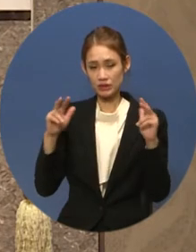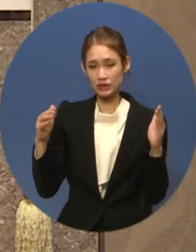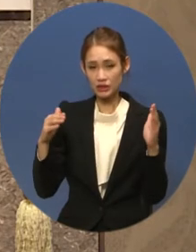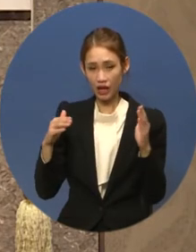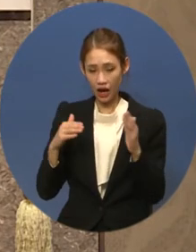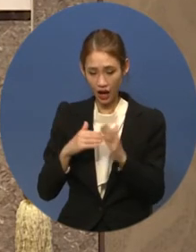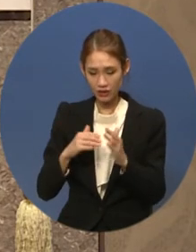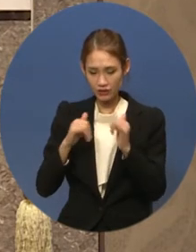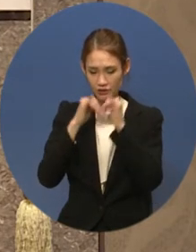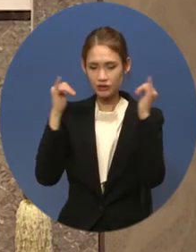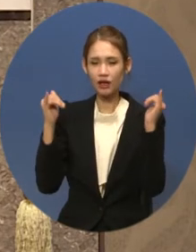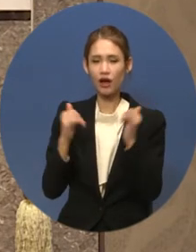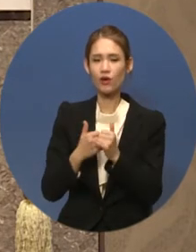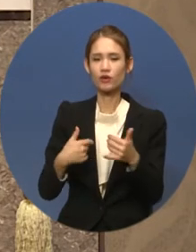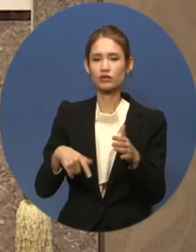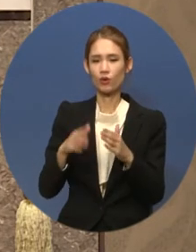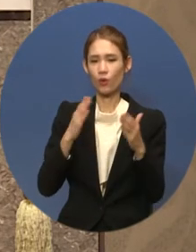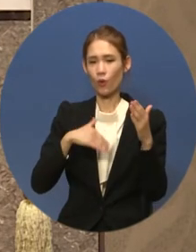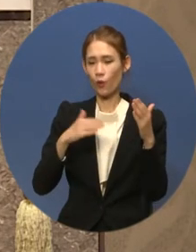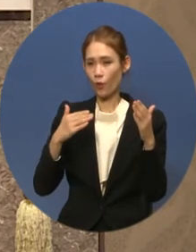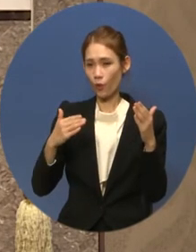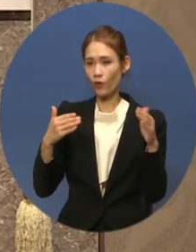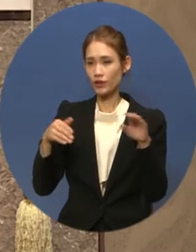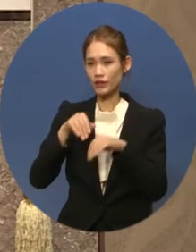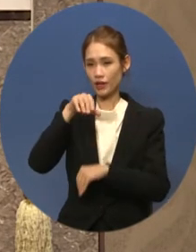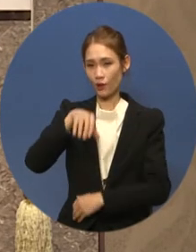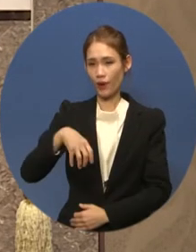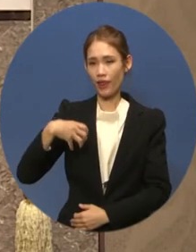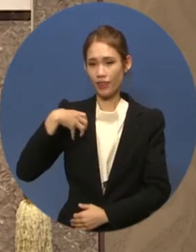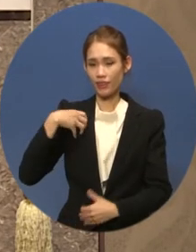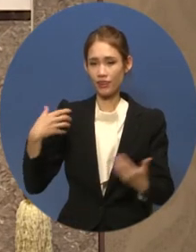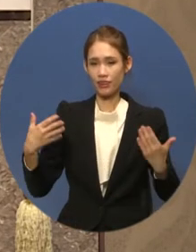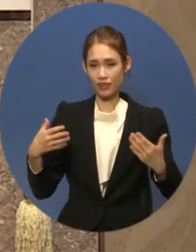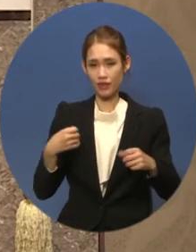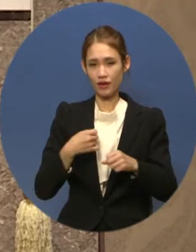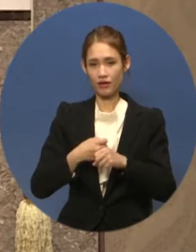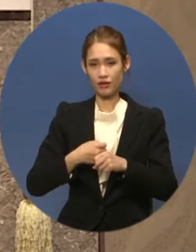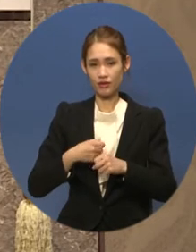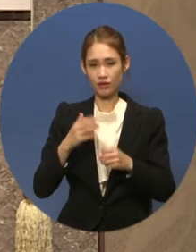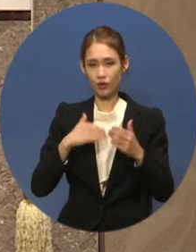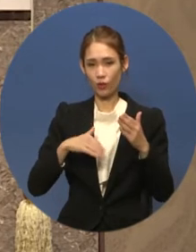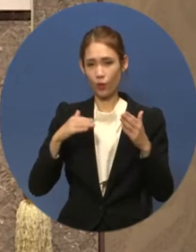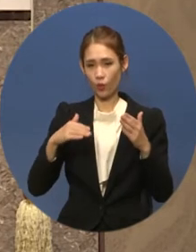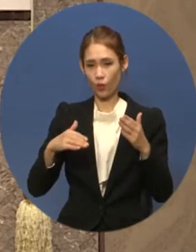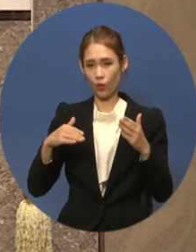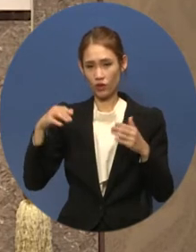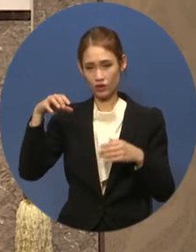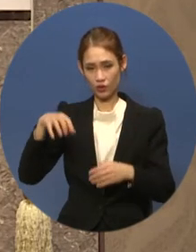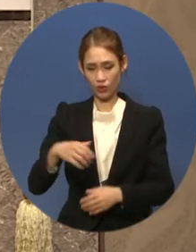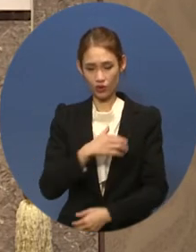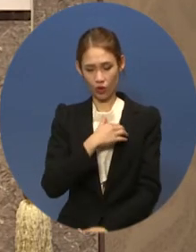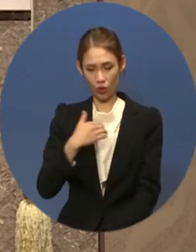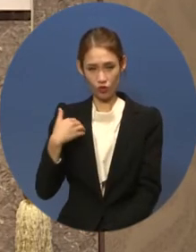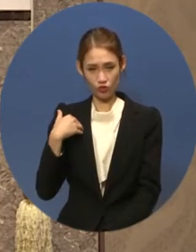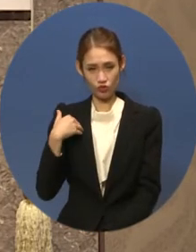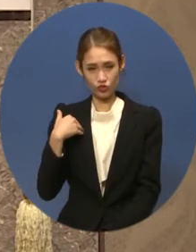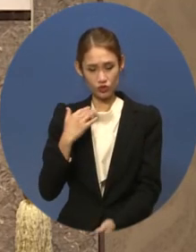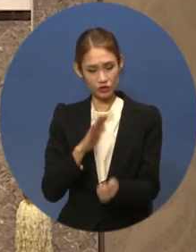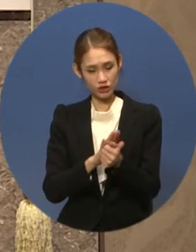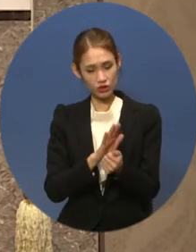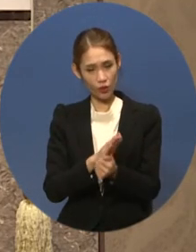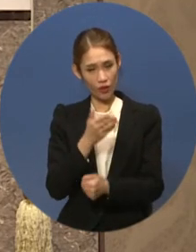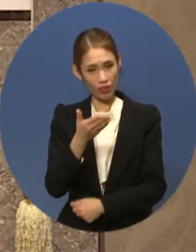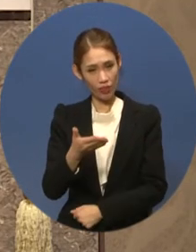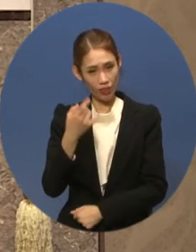우리가 사회를 위해서 공공기관이 일한다 라고 하면 마치 일방적으로 공공기관이 여유가 있는 걸 가지고 지원하는 것처럼 생각을